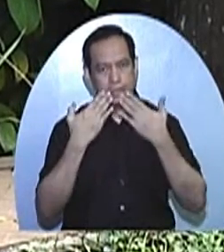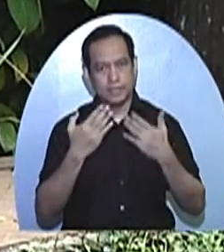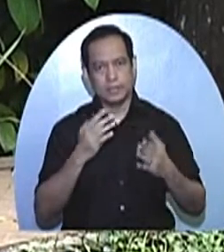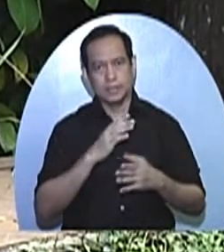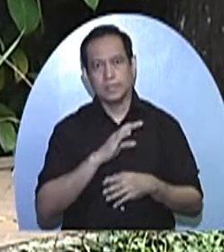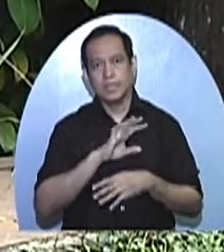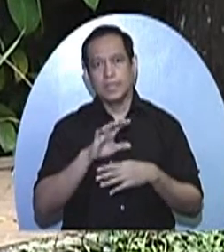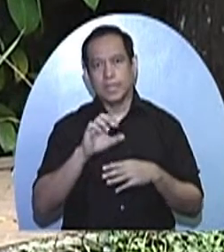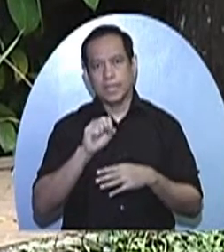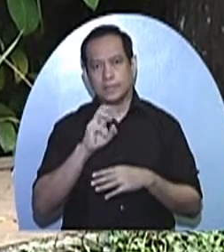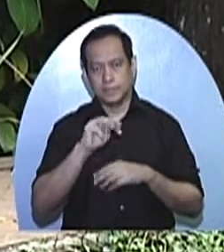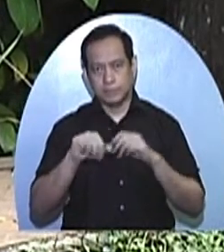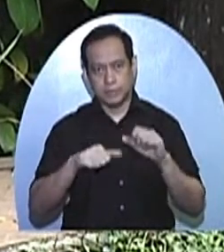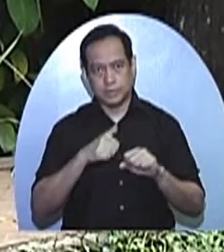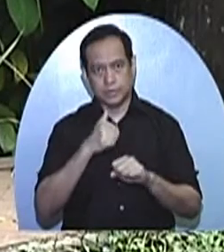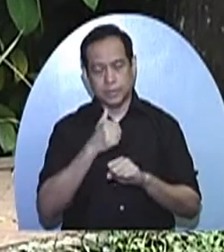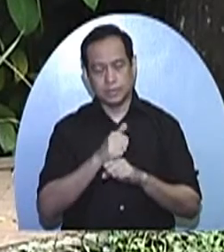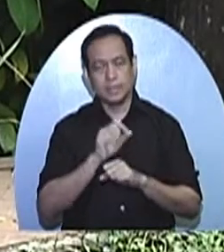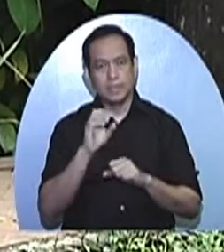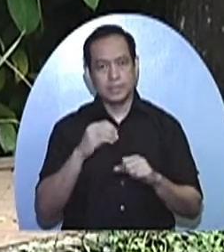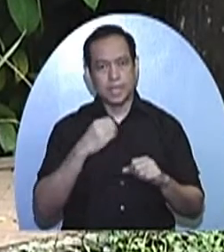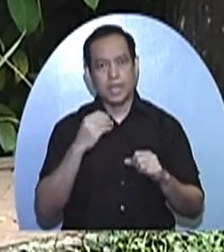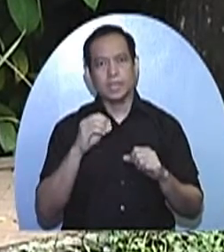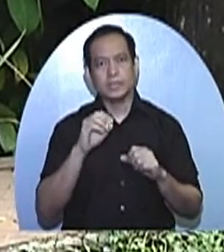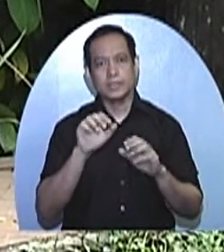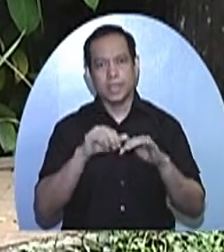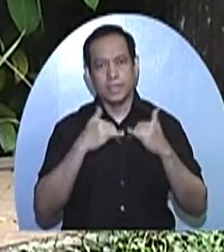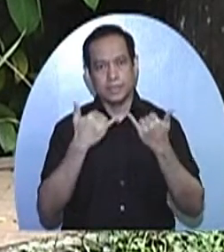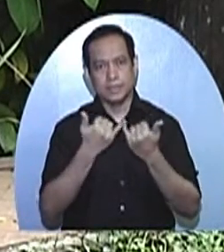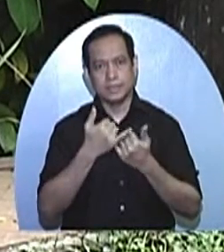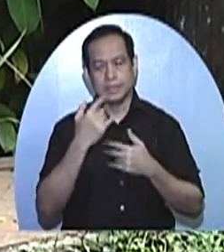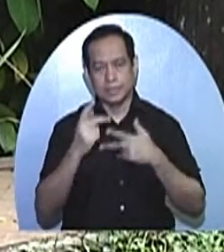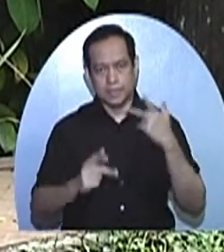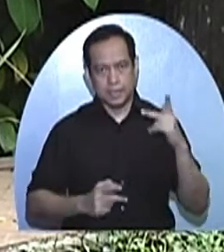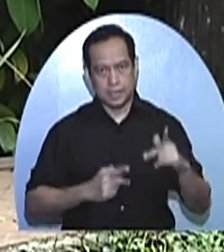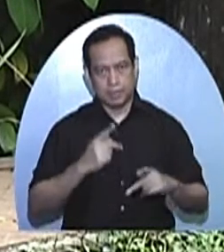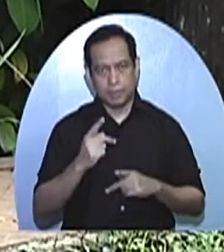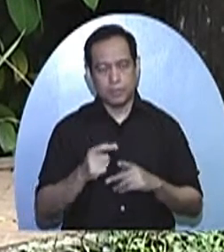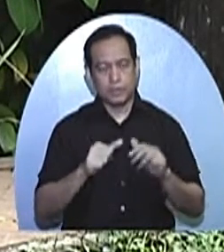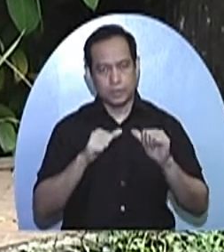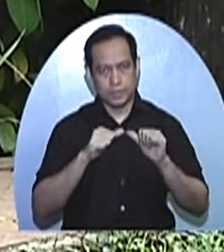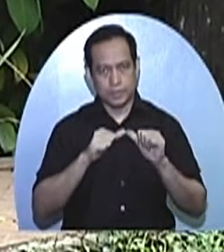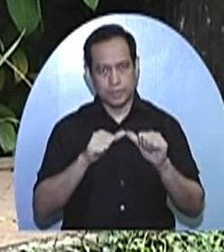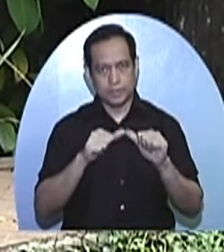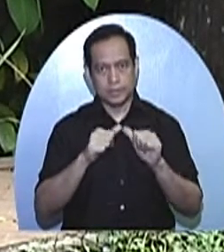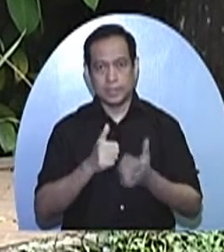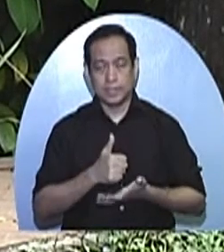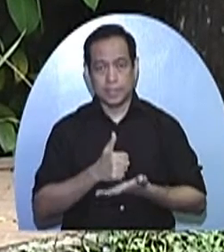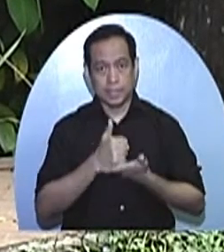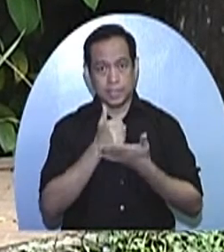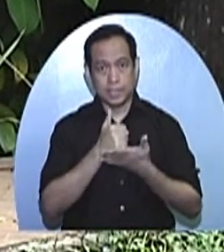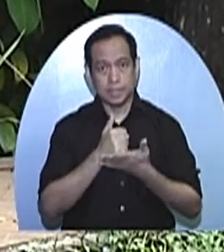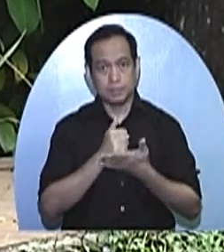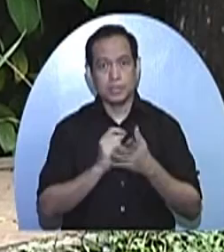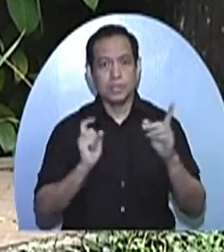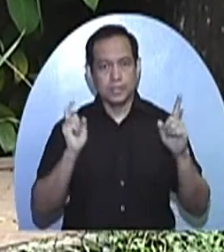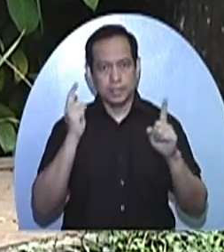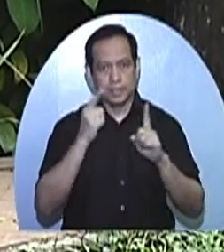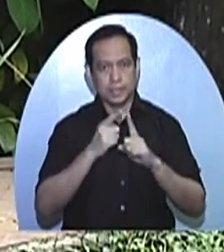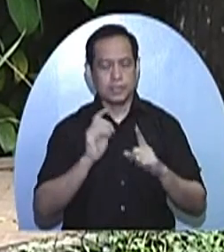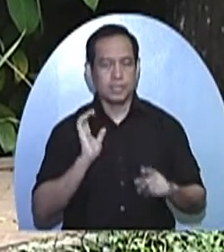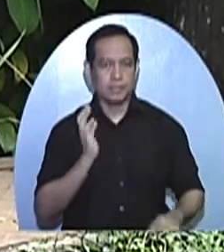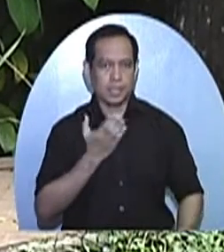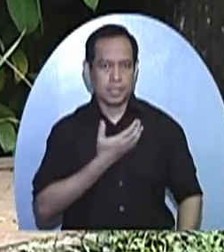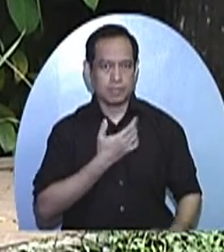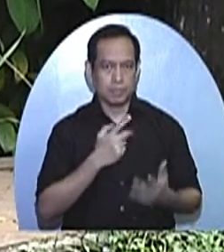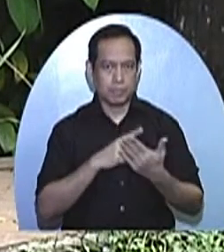taus-pusong nagpapasalamat sa SM Foundation at sa iba pang mga ahensya at individual na patuloy na tumutulong sa mga adhikain